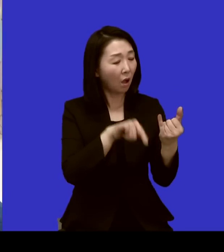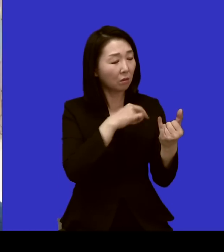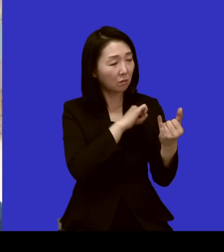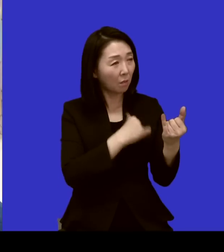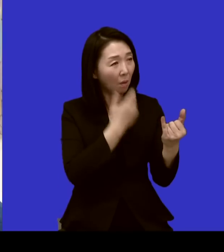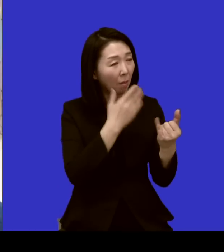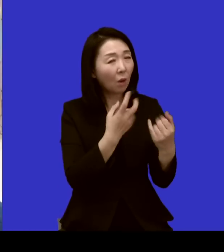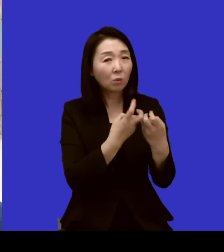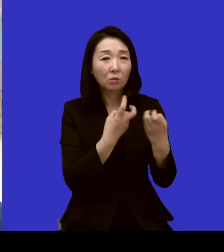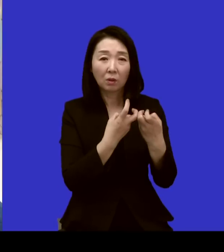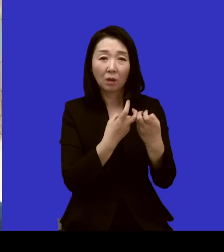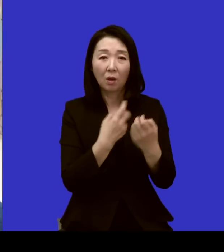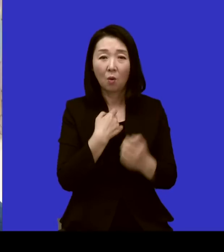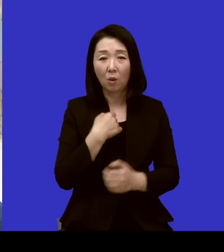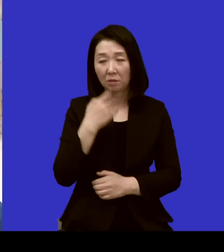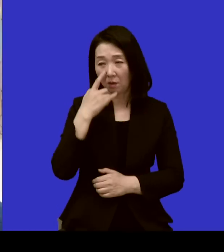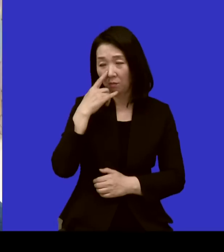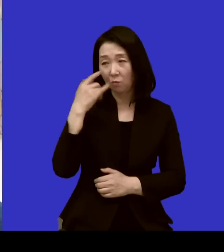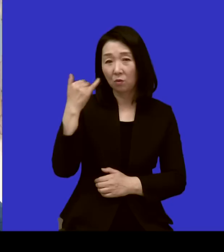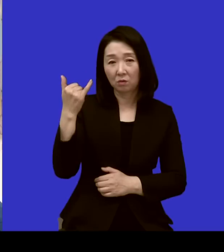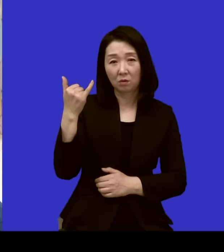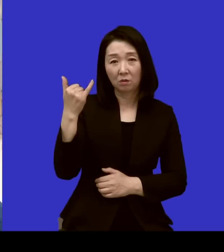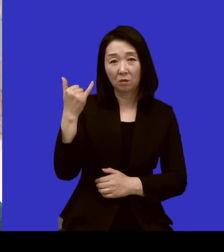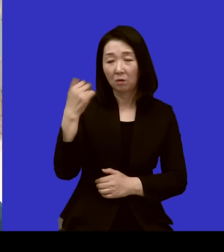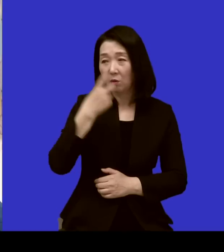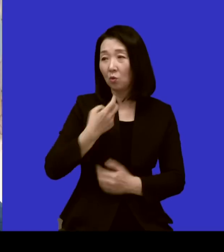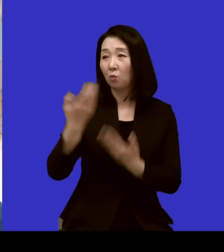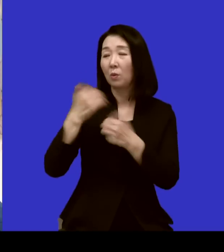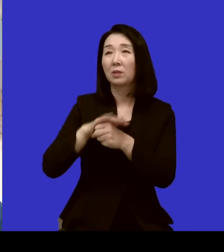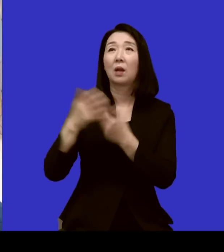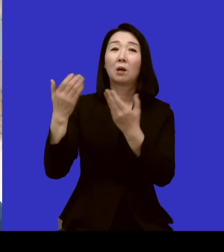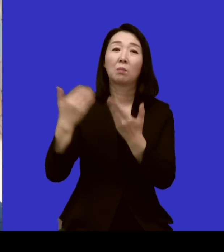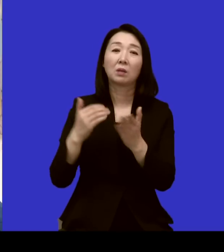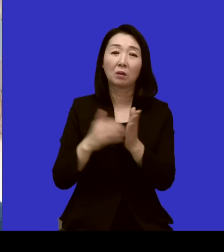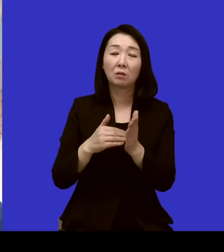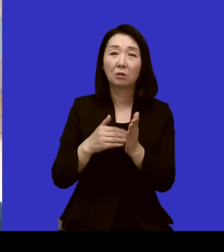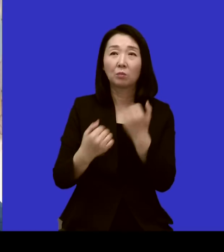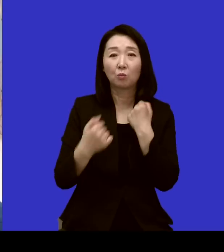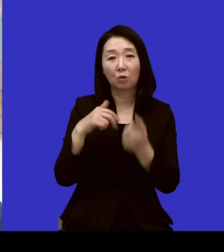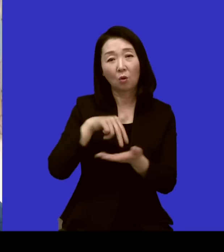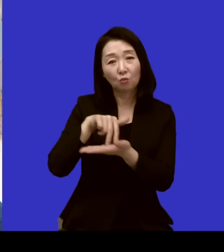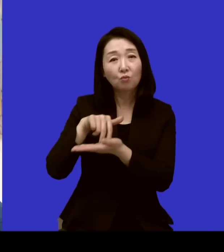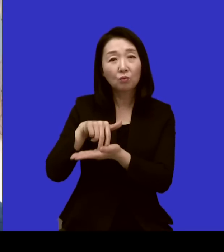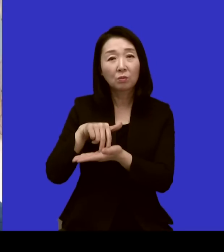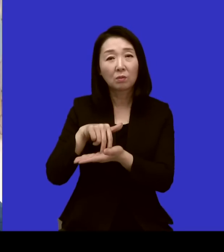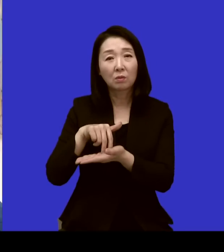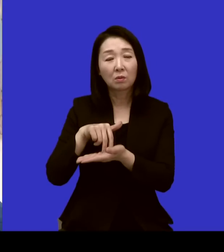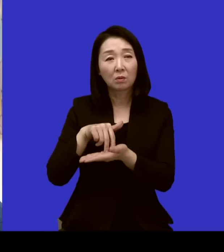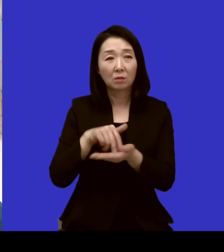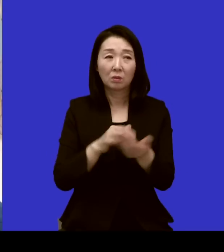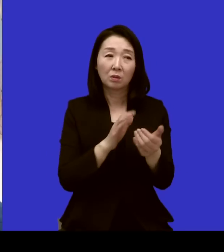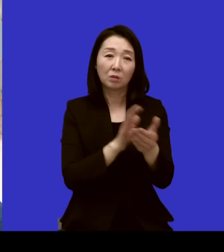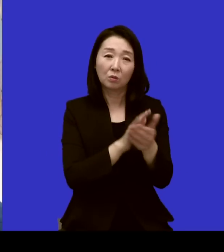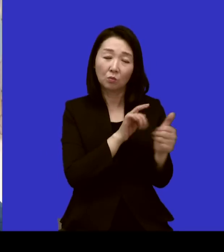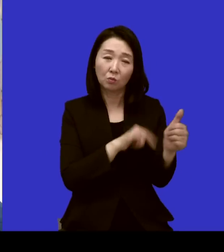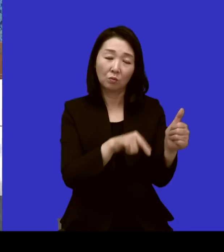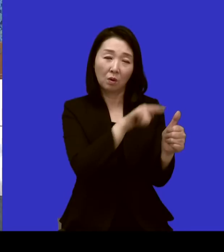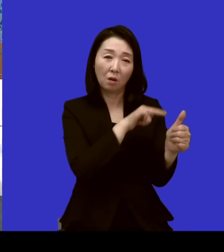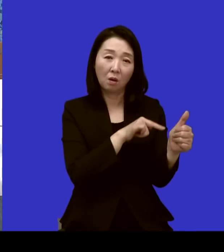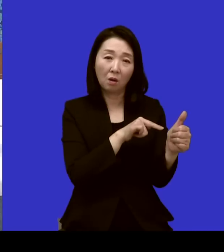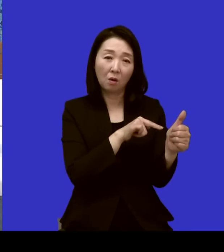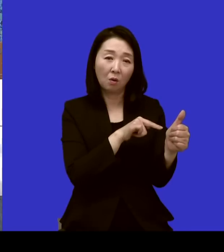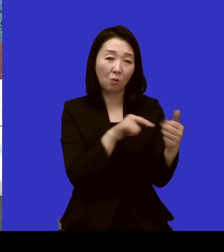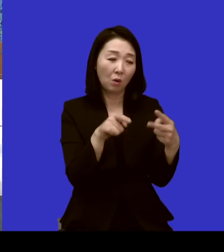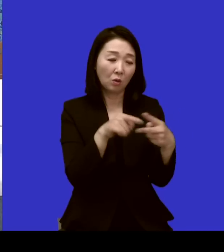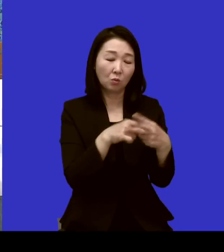저는 그래도 그렇게 어머니 아버님의 그래도 돌봄을 받으면서도 이렇게 우울했고 힘들었는데 네. 이 친구들은 솔직히